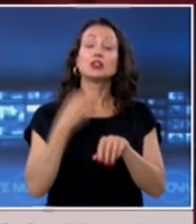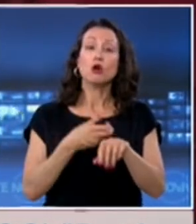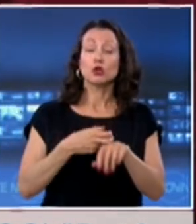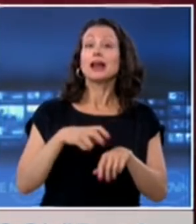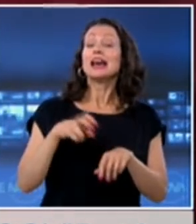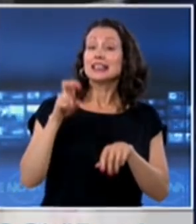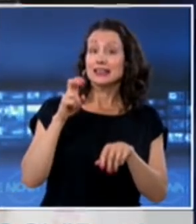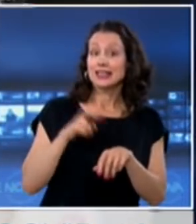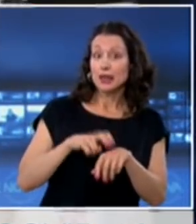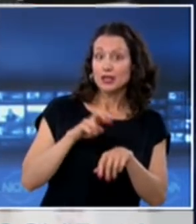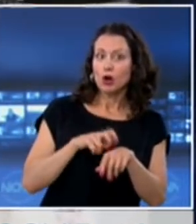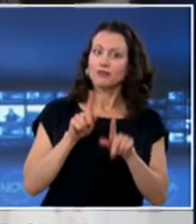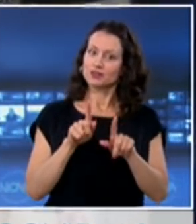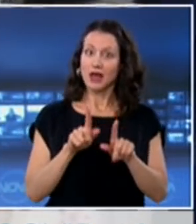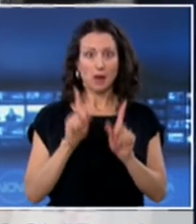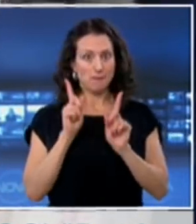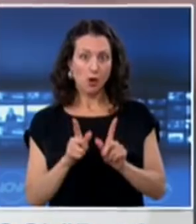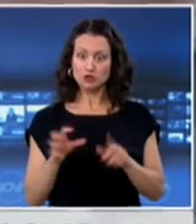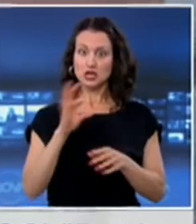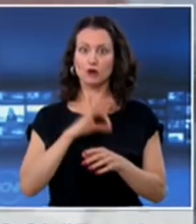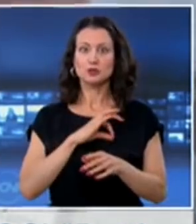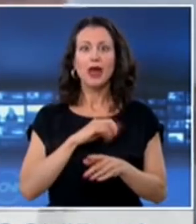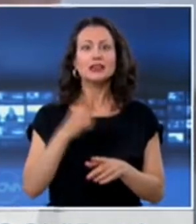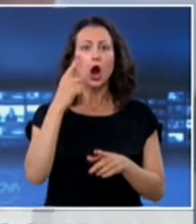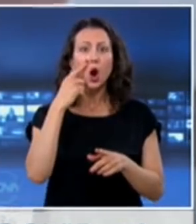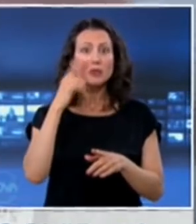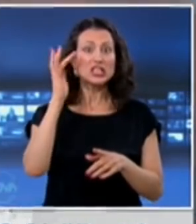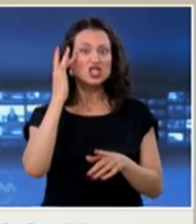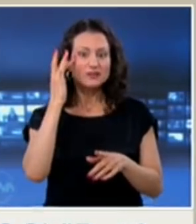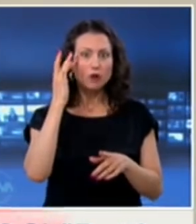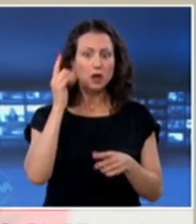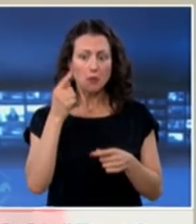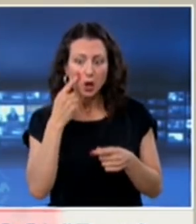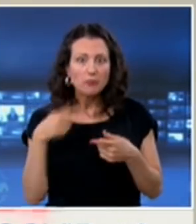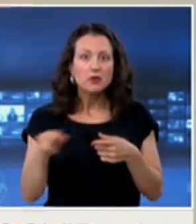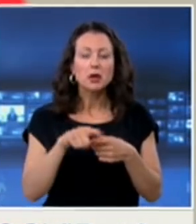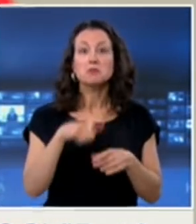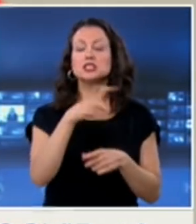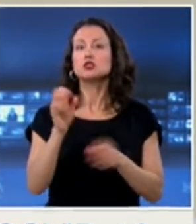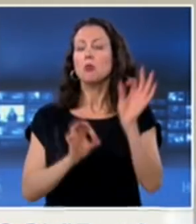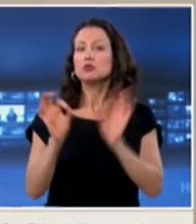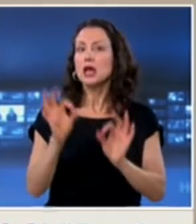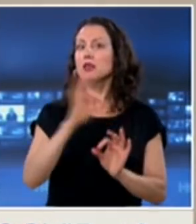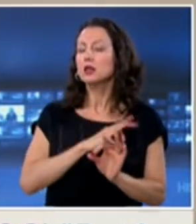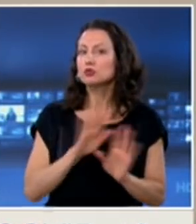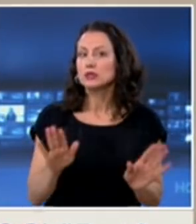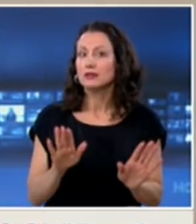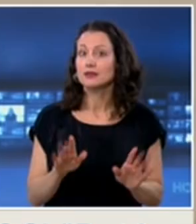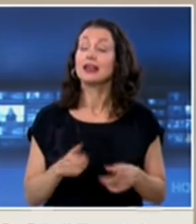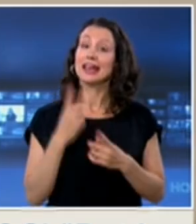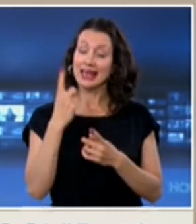а опитите с подобна терапия върху животни са със 100% успеваемост. Сега едно от антителата ни е в производство и